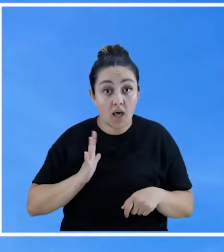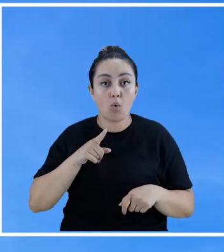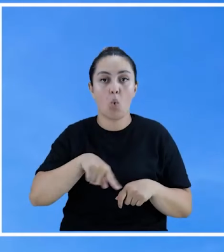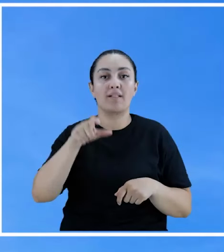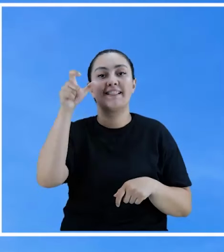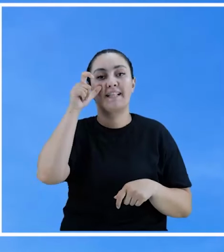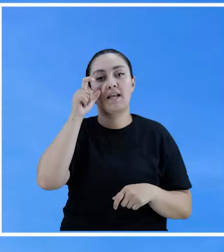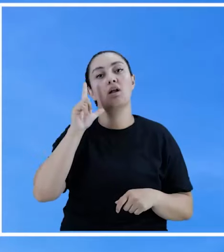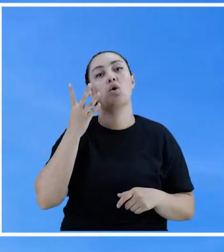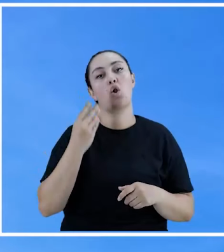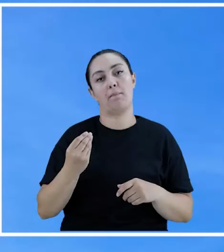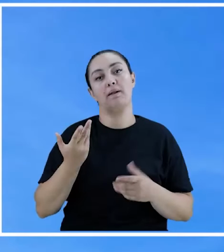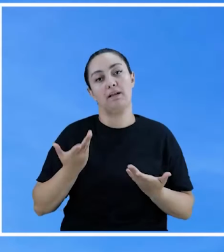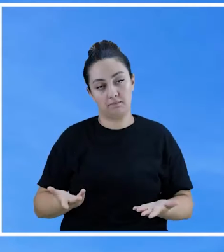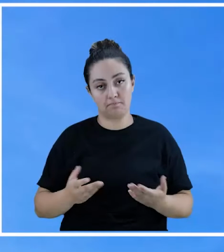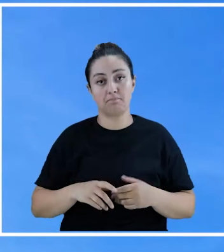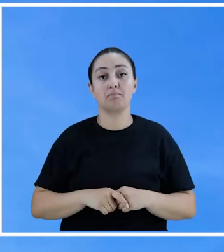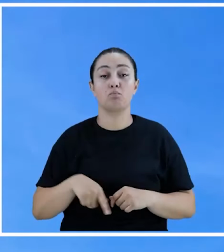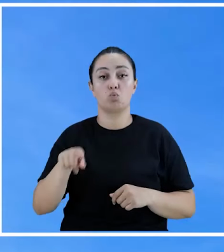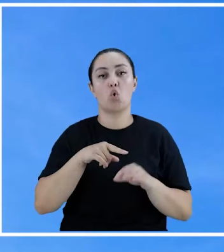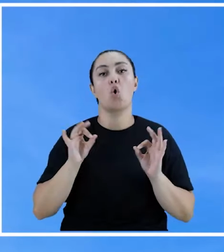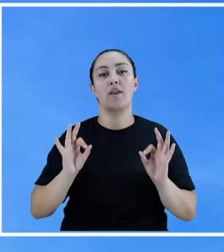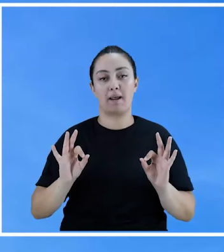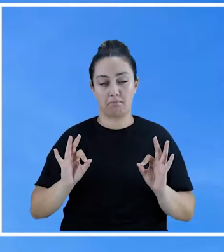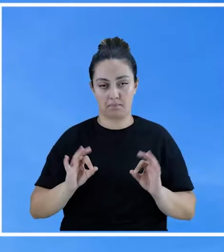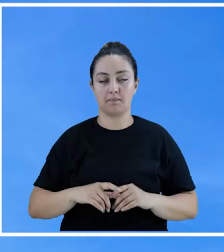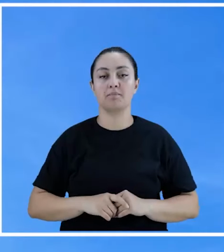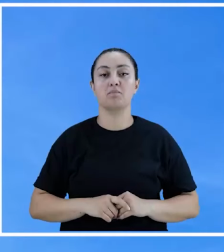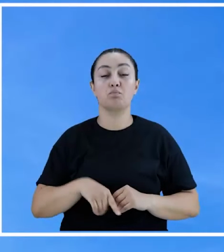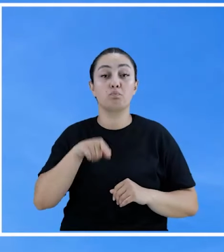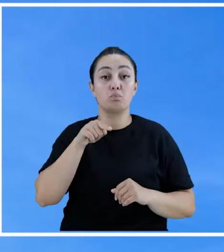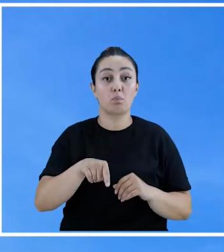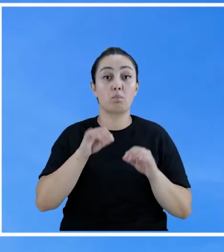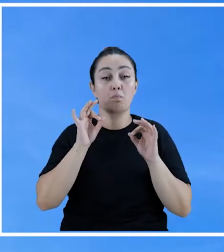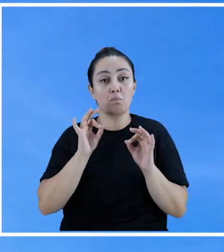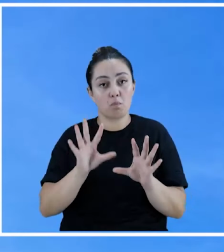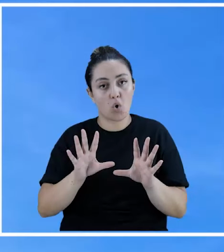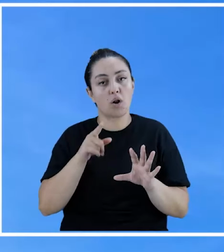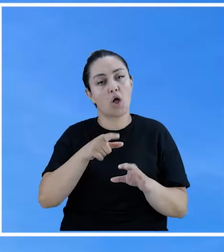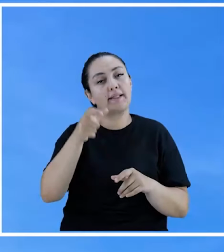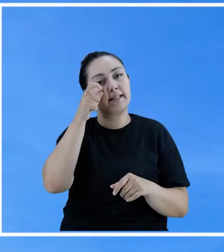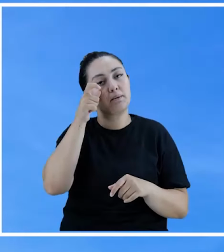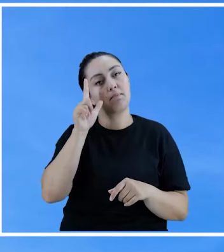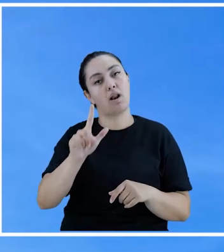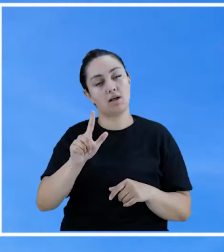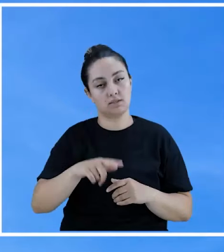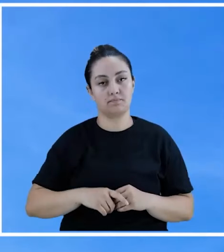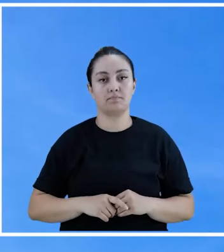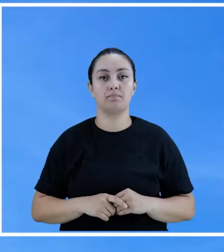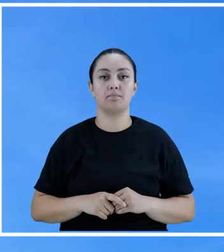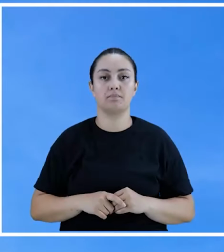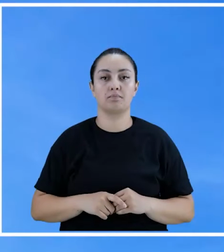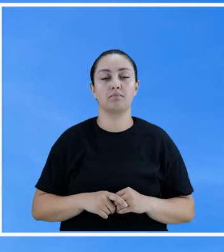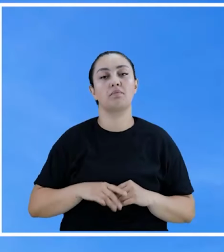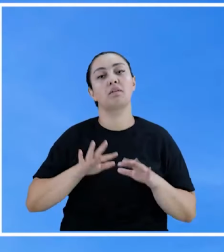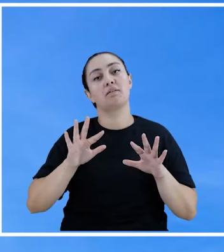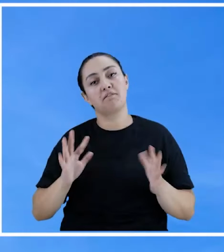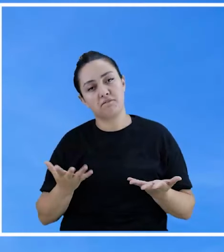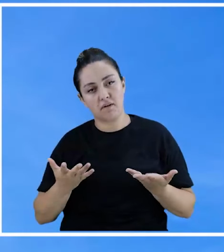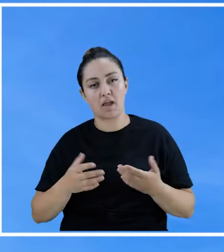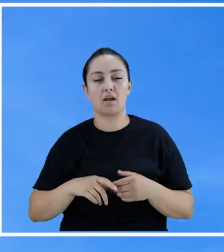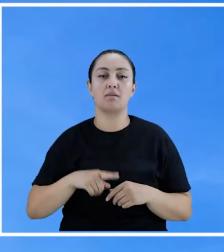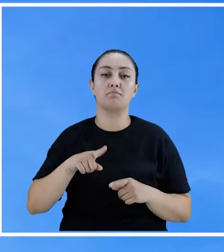yapılar arasında? Bunlara dikkat edilebilir. Bitişik nizamlı yapılar önemlidir. Eğer böyle bir bina alacaksanız bunlara dikkat etmeniz gerekir. Ya da